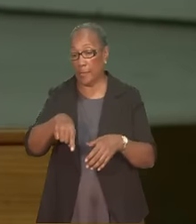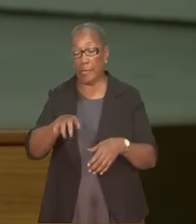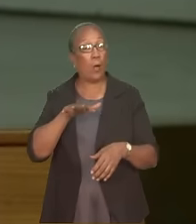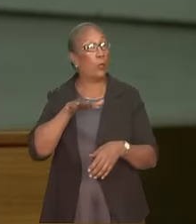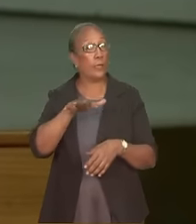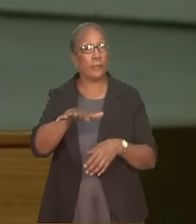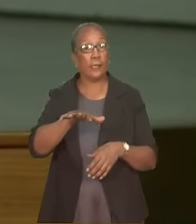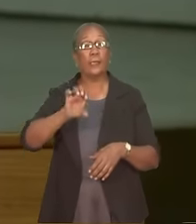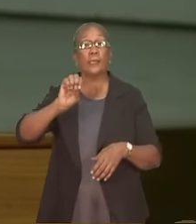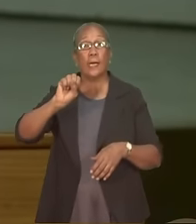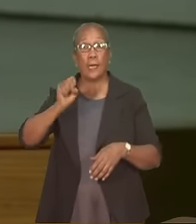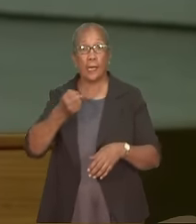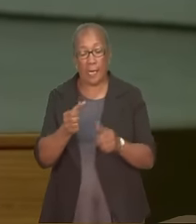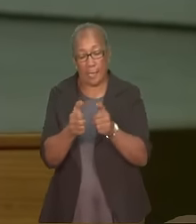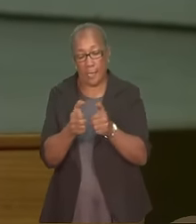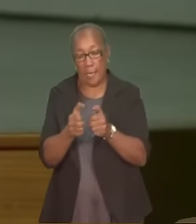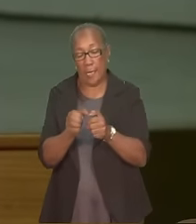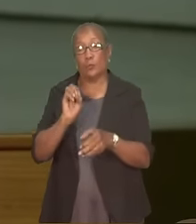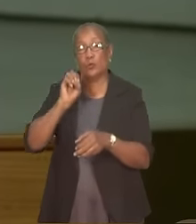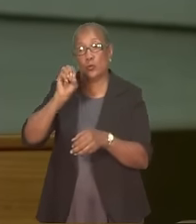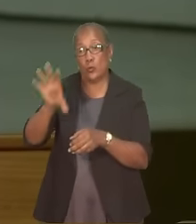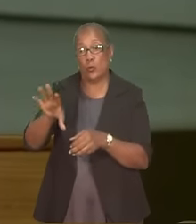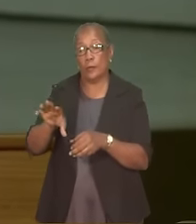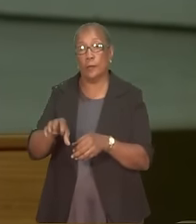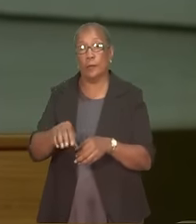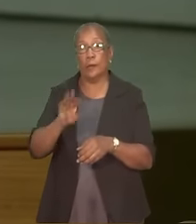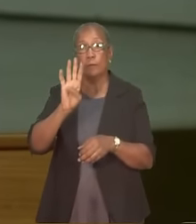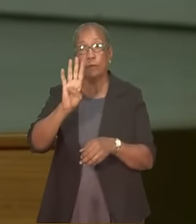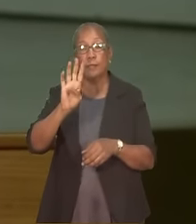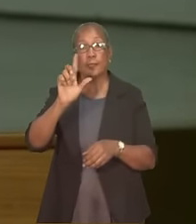Die kunnen dan hun app sturen, hun vragen sturen naar het nummer